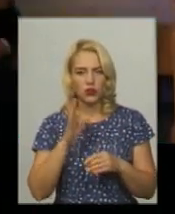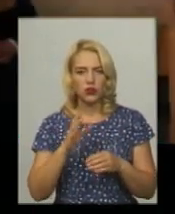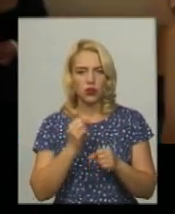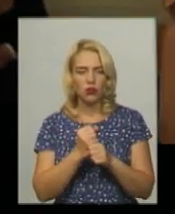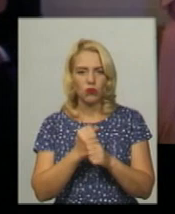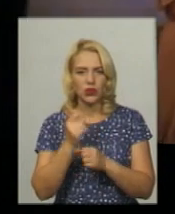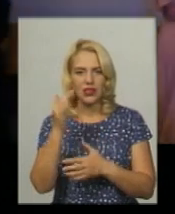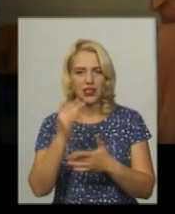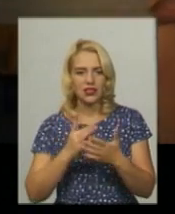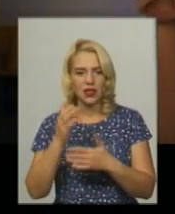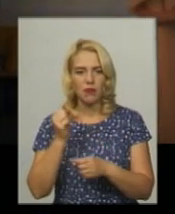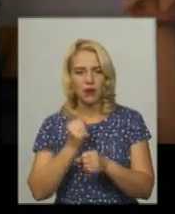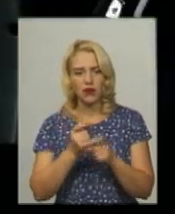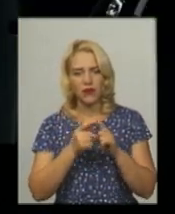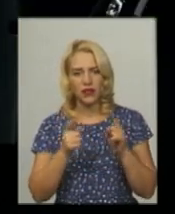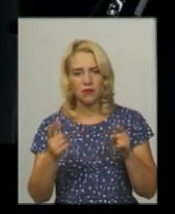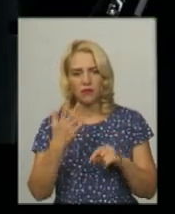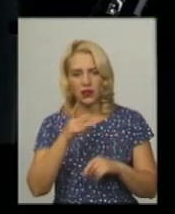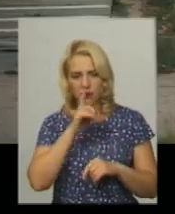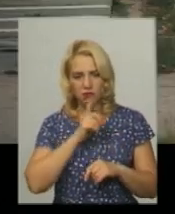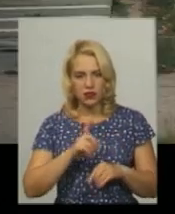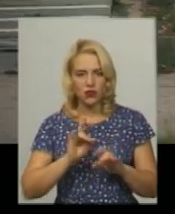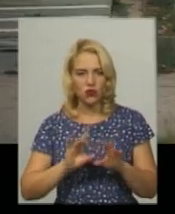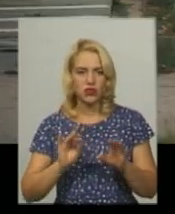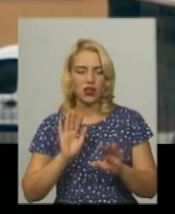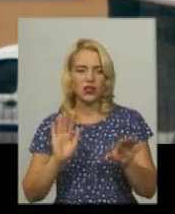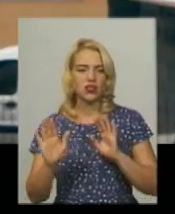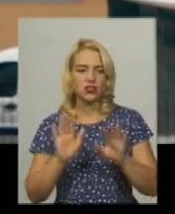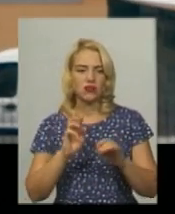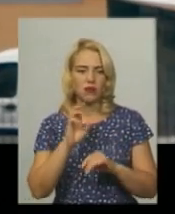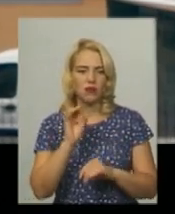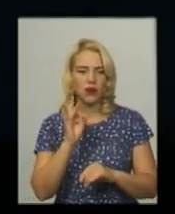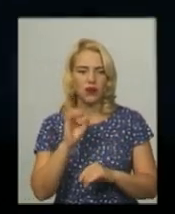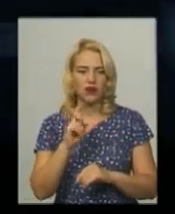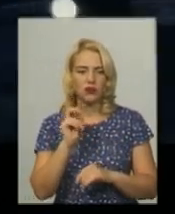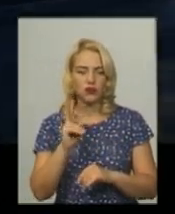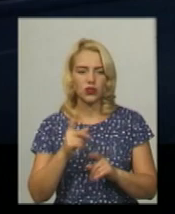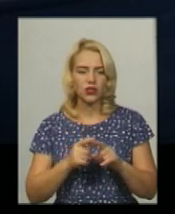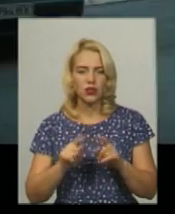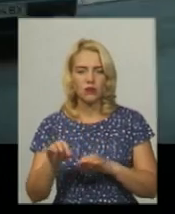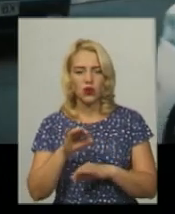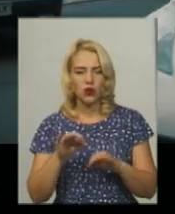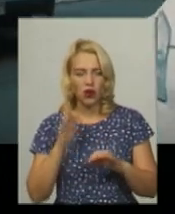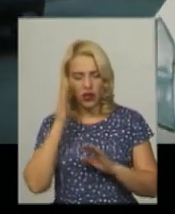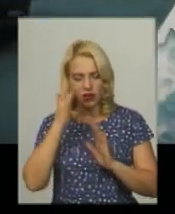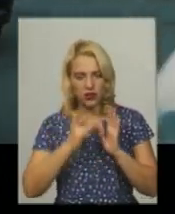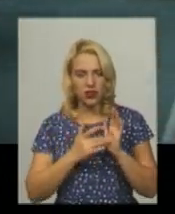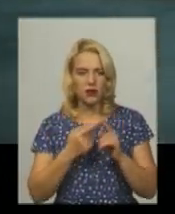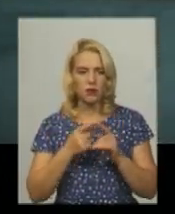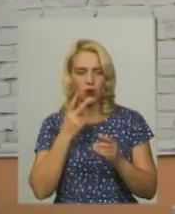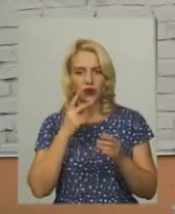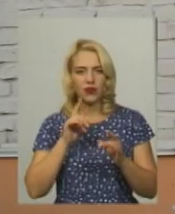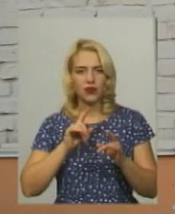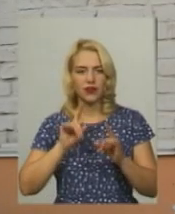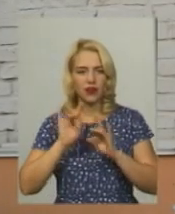сценарію тривала близько 5 місяців, каже режисер Дмитро Бовзюк. За його словами, мета проєкту – популяризація кінематографу в місті